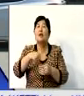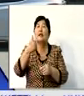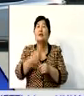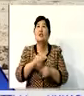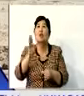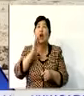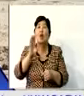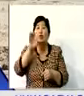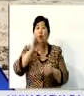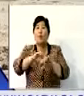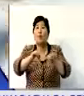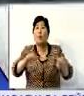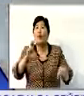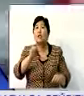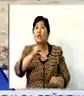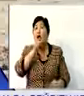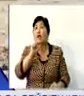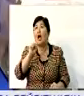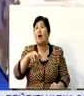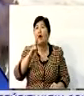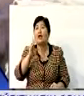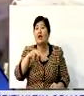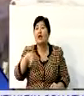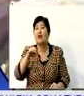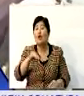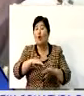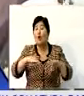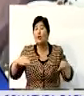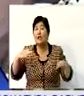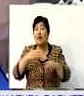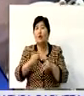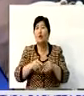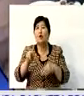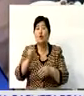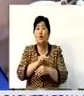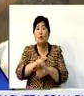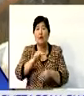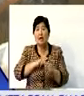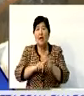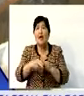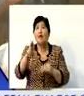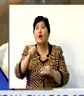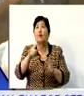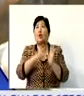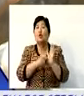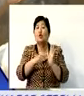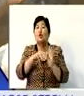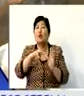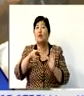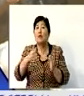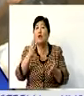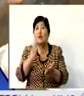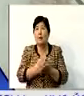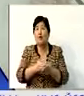ауыз су магистралі өтетін Қорқыт Ата мен Амангелді көшелерінің қиылысында жөндеу жұмыстары қолға алынған болатын. Диаметрі 700 мм құрайтын